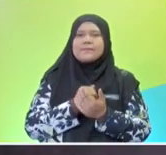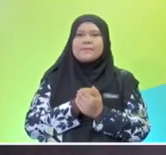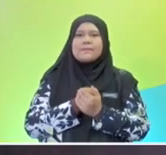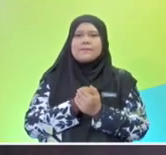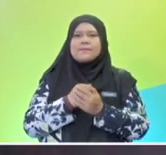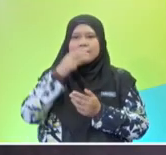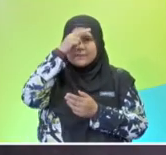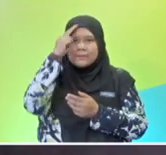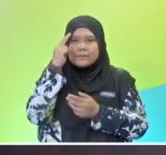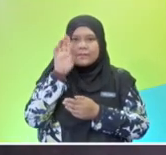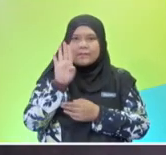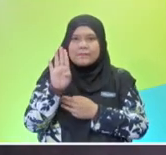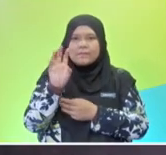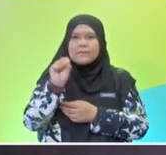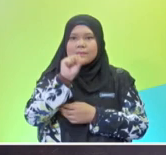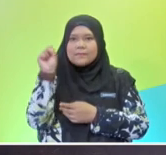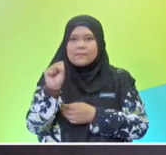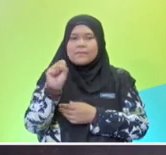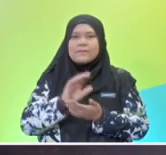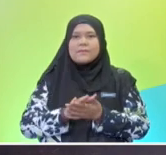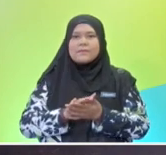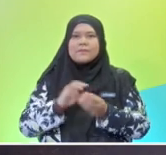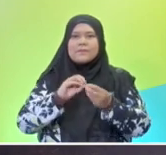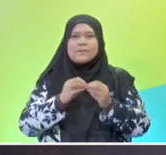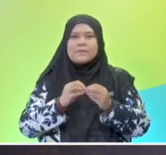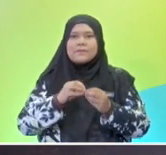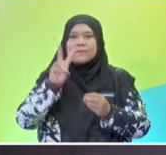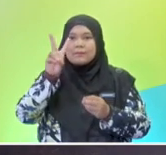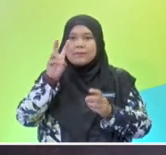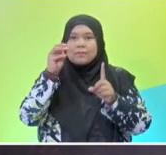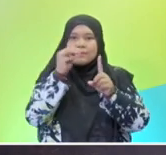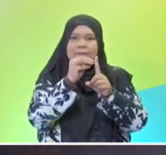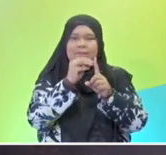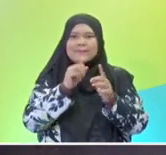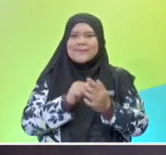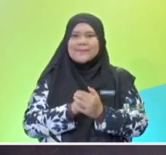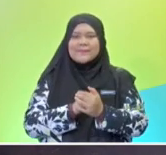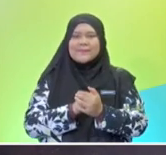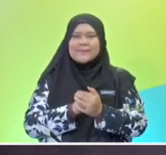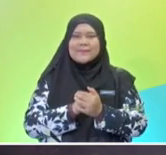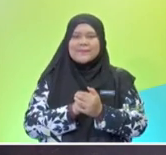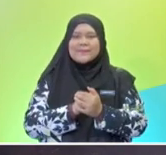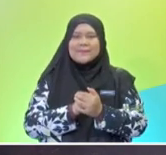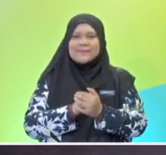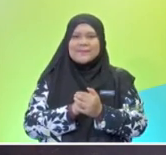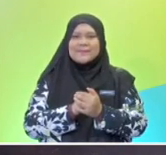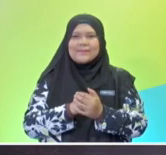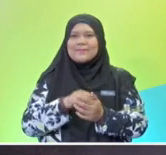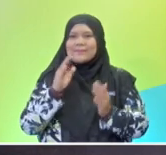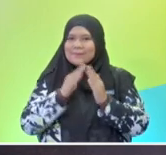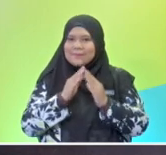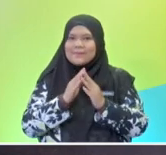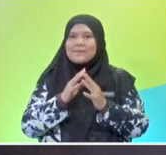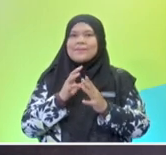Jadi, Hanif jawab 4 soalan. Jadi, cikgu beri 20 mata untuk Hanif. 20 mata untuk saya. Saya pasti kawan-kawan di rumah juga